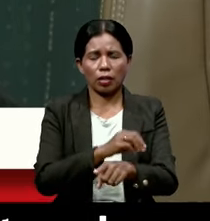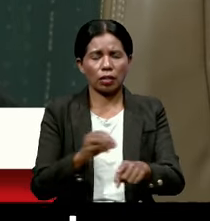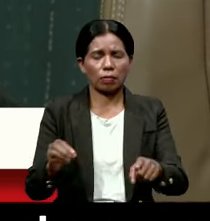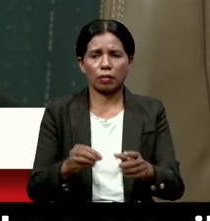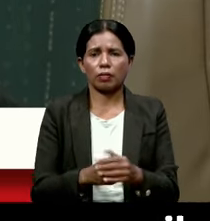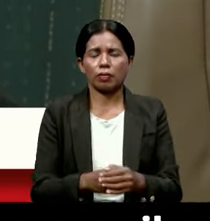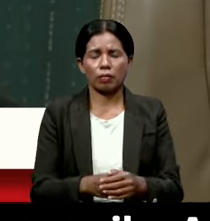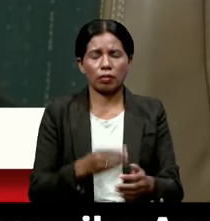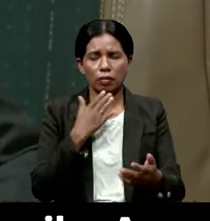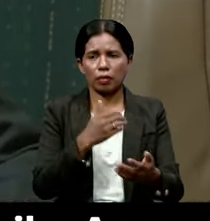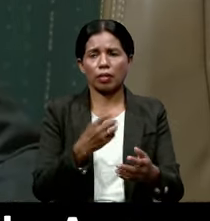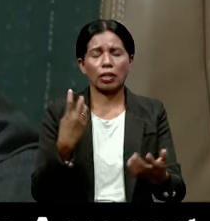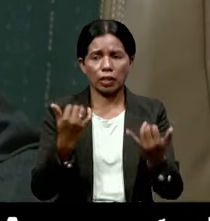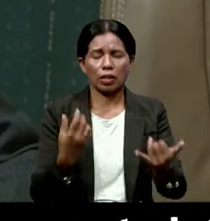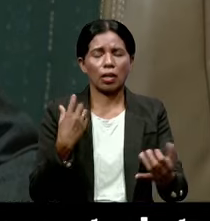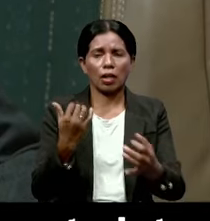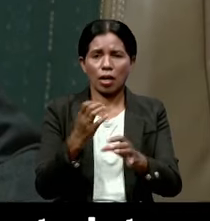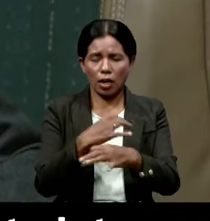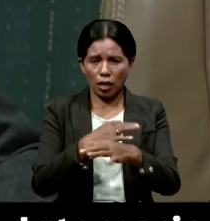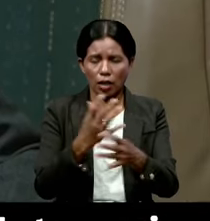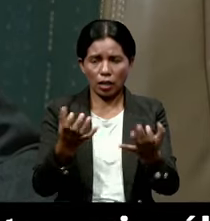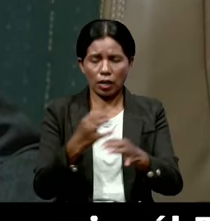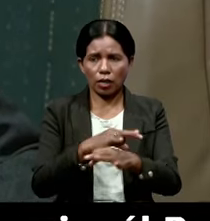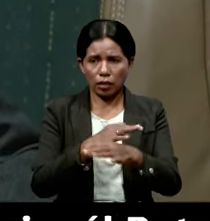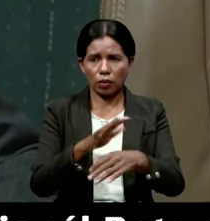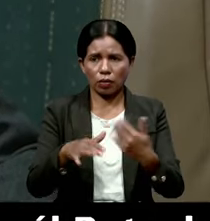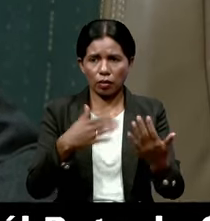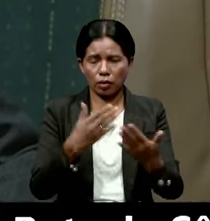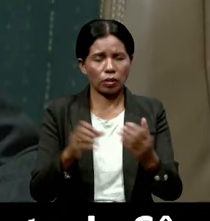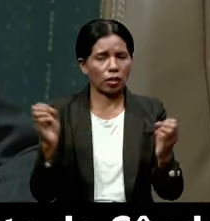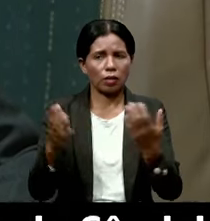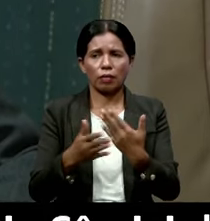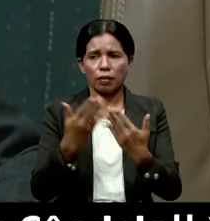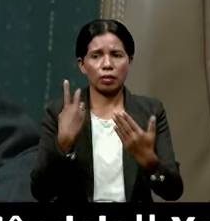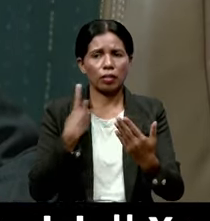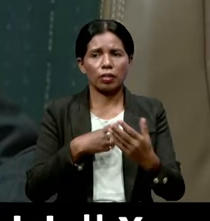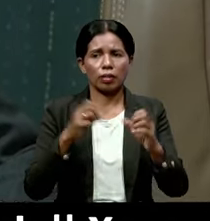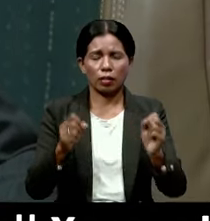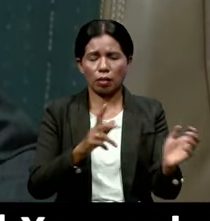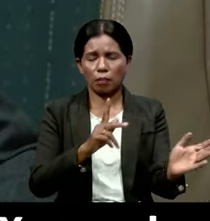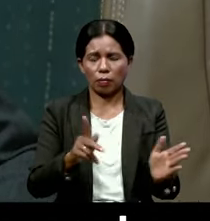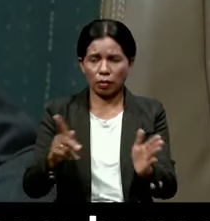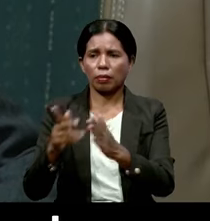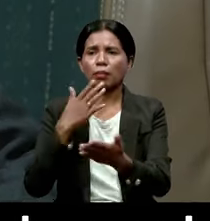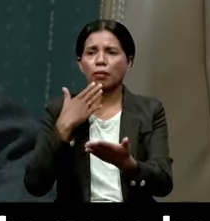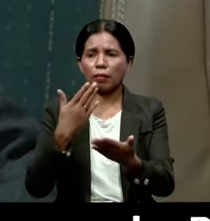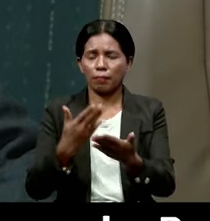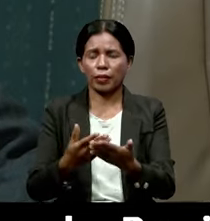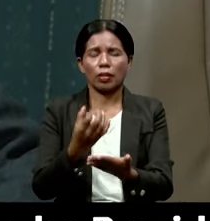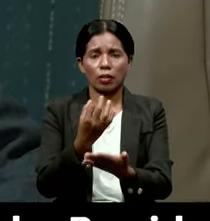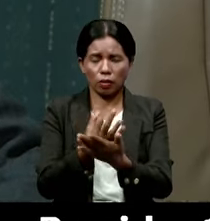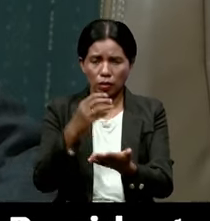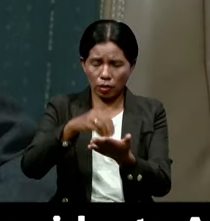Agora, ita cara hadiam buat to. Então hadiam buat cenen los buat fase. Ita ser hadiam plano ne be dia, orçamento